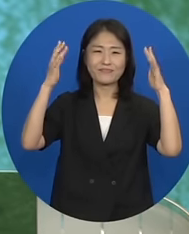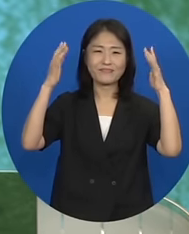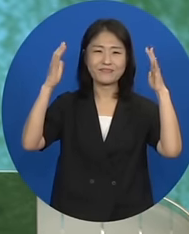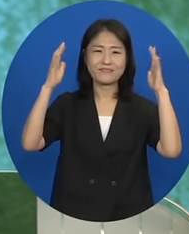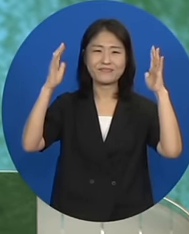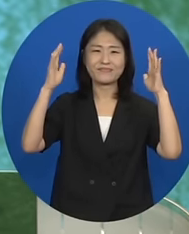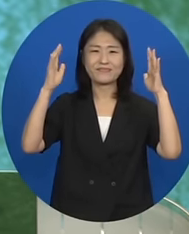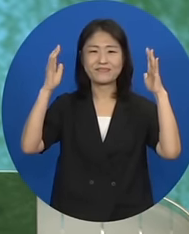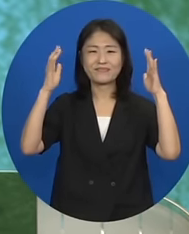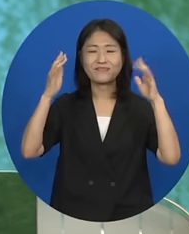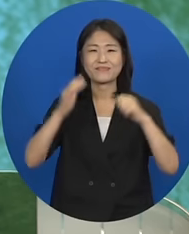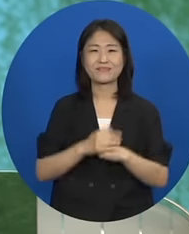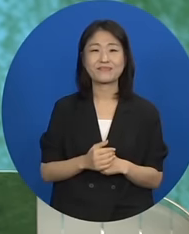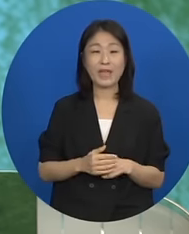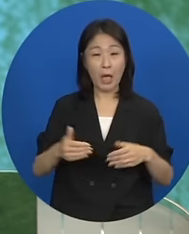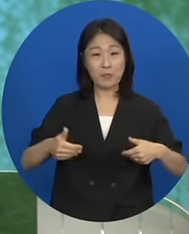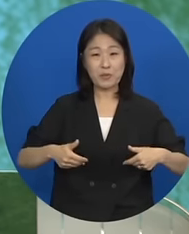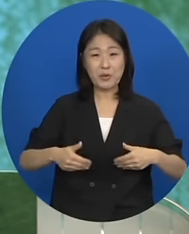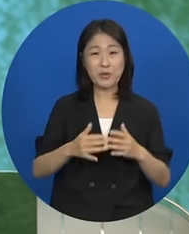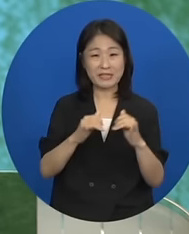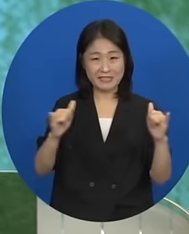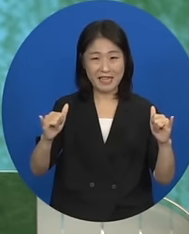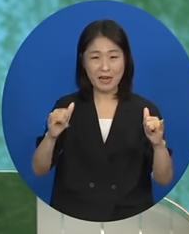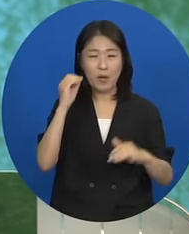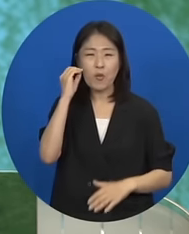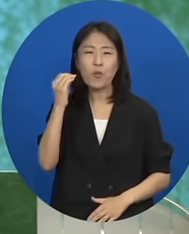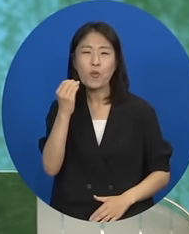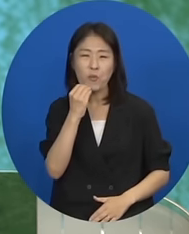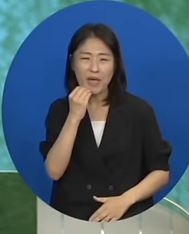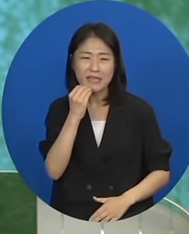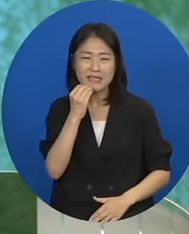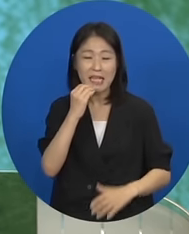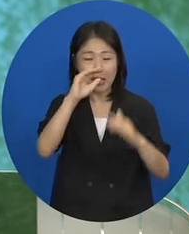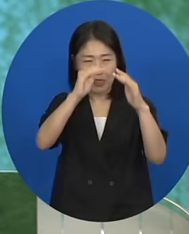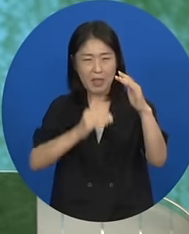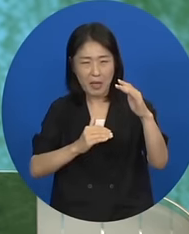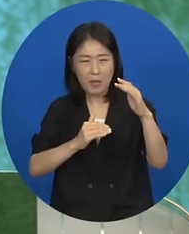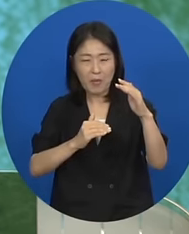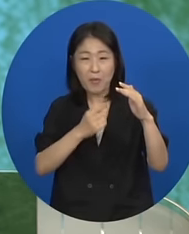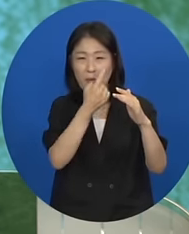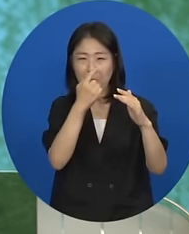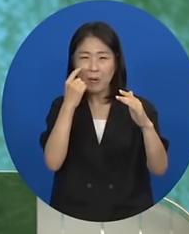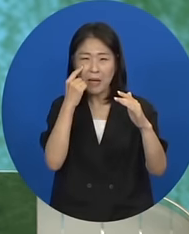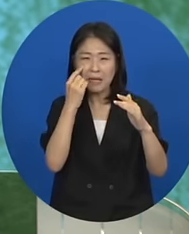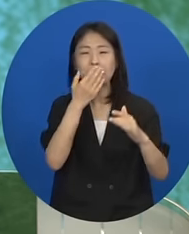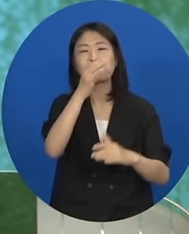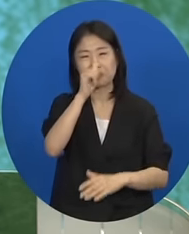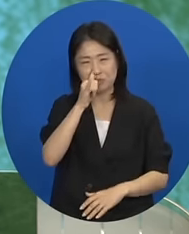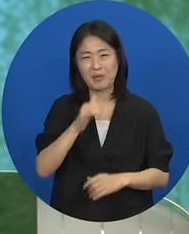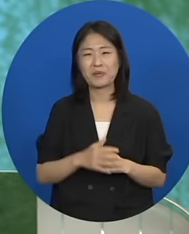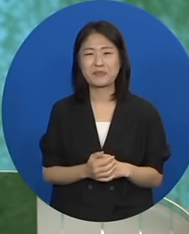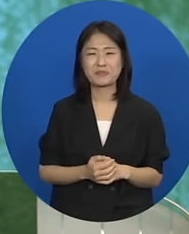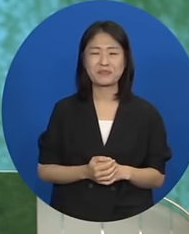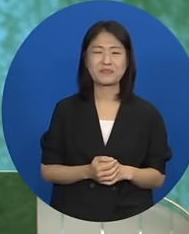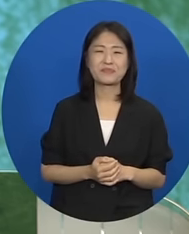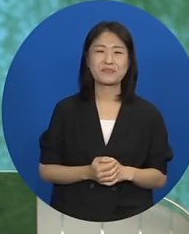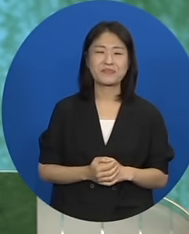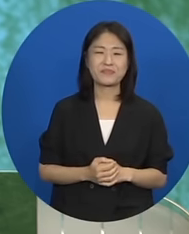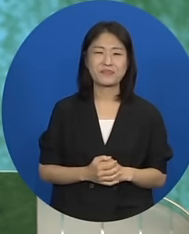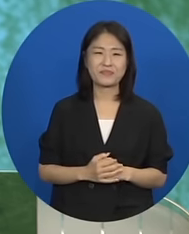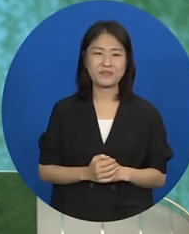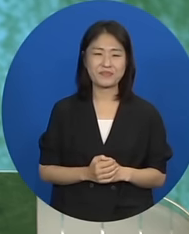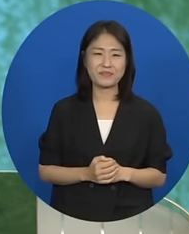할렐루야네 필요하신 분은 나중에 홈페이지 참고하시면 원고가 올라와 있으니 나중에 그냥 카피앤 페이스트 하시면